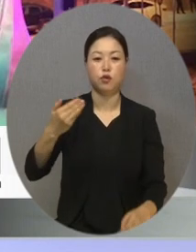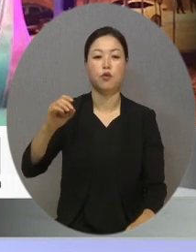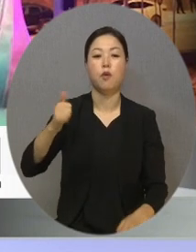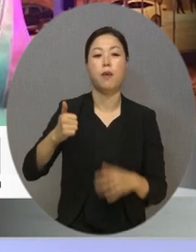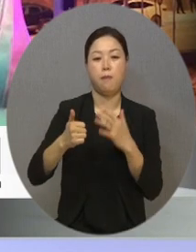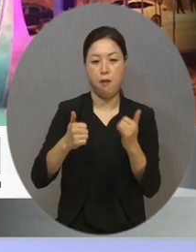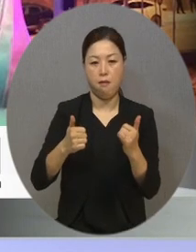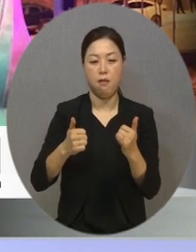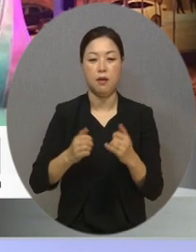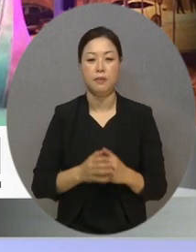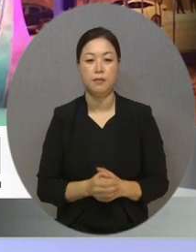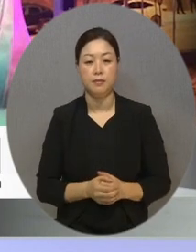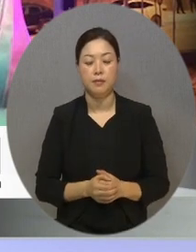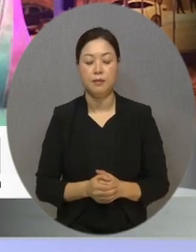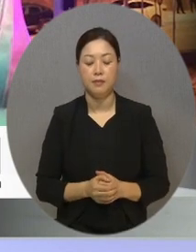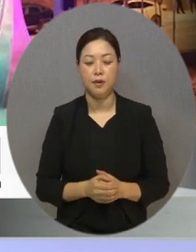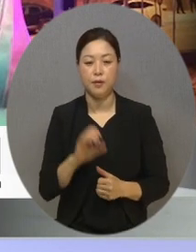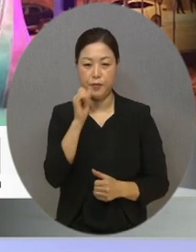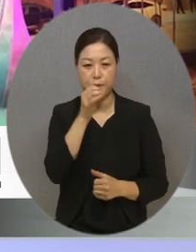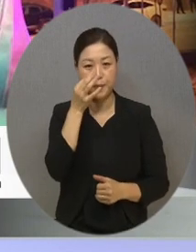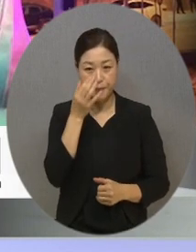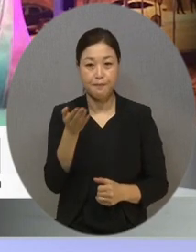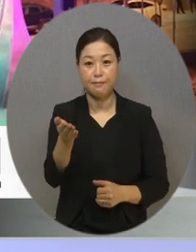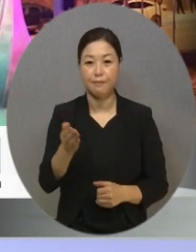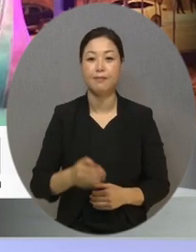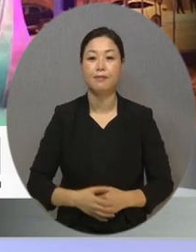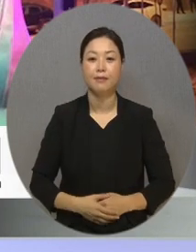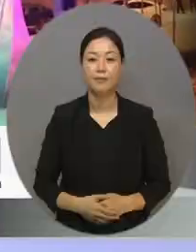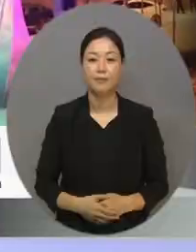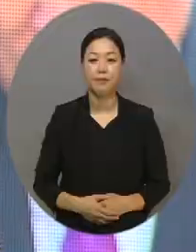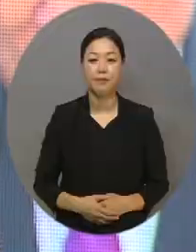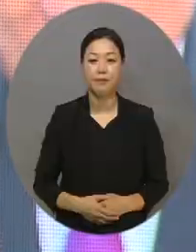참가한 이번 대회, 박성용 기자가 다녀왔습니다.